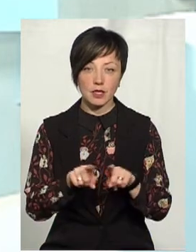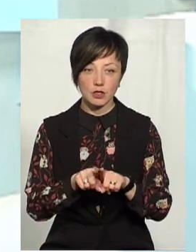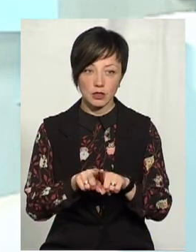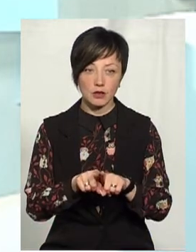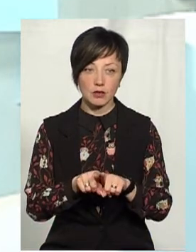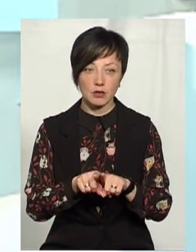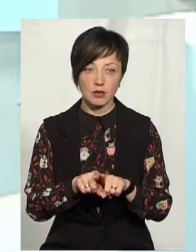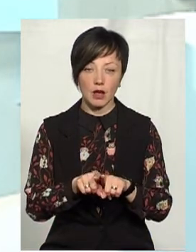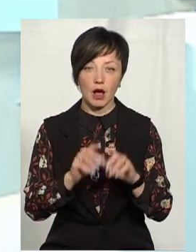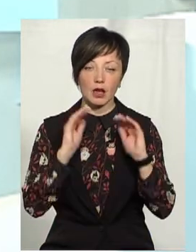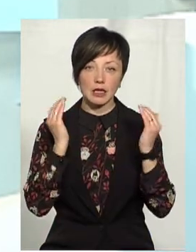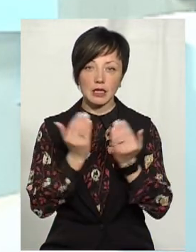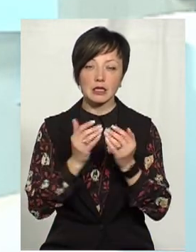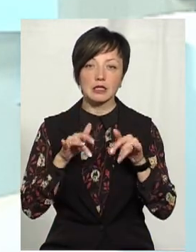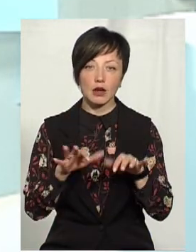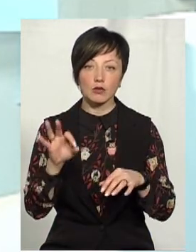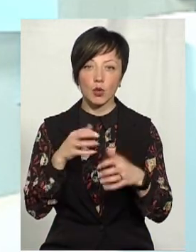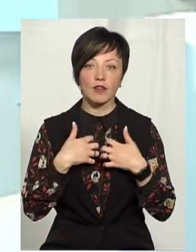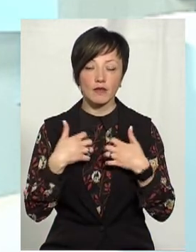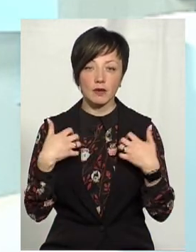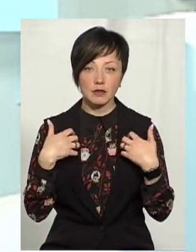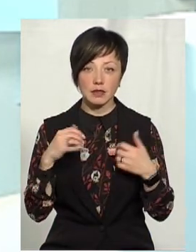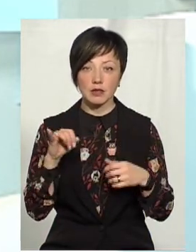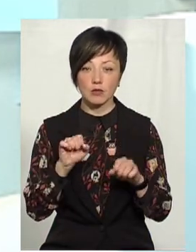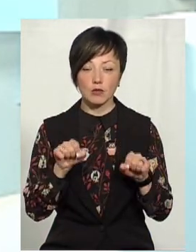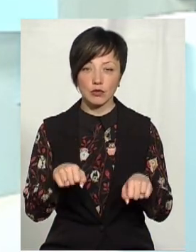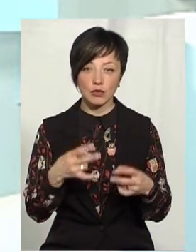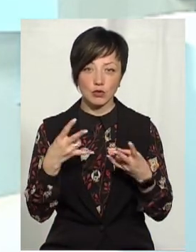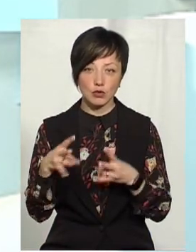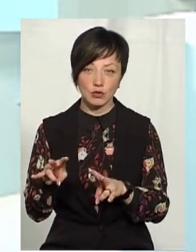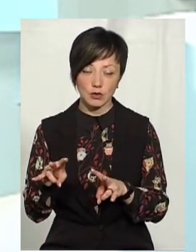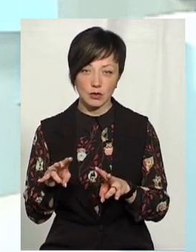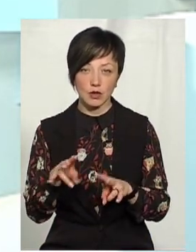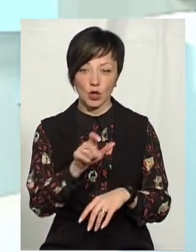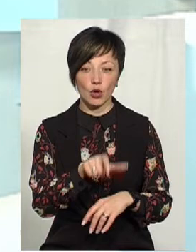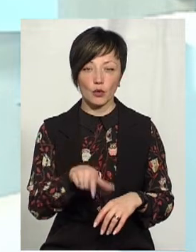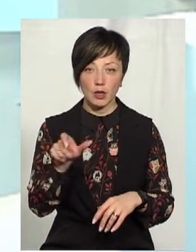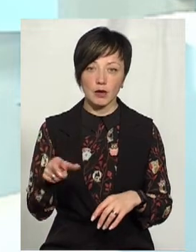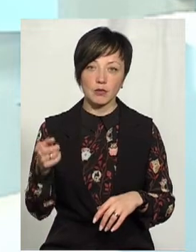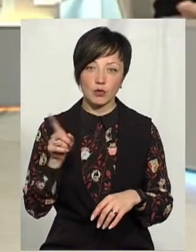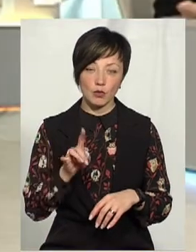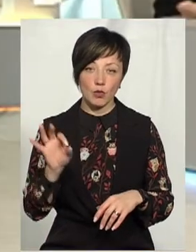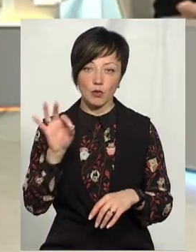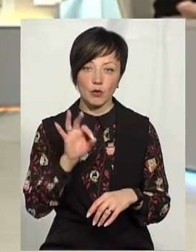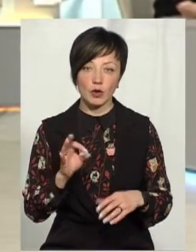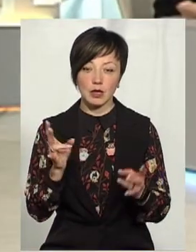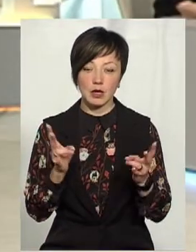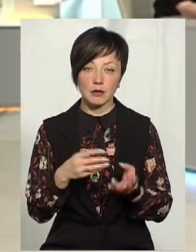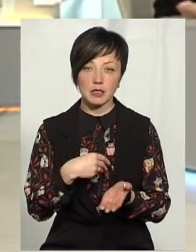йде мова про карантинні заходи щодо тварин, і вони можуть нанести шкоду людям. Тому йшла мова про те, що